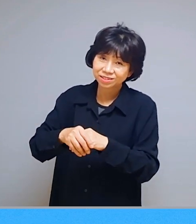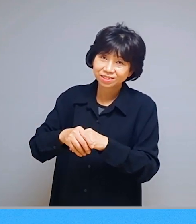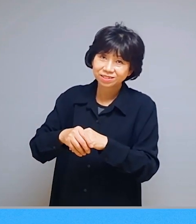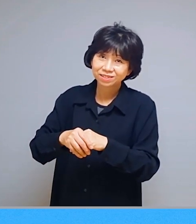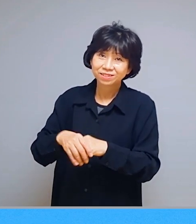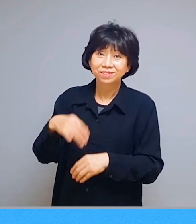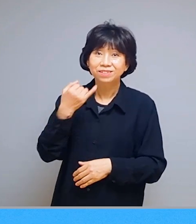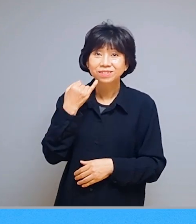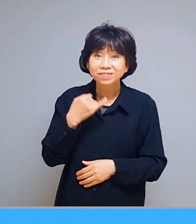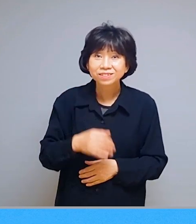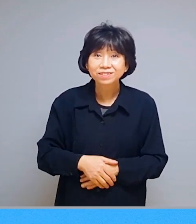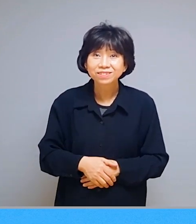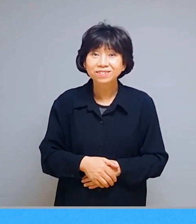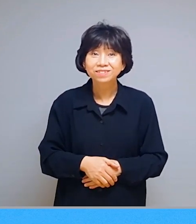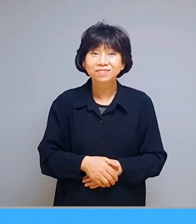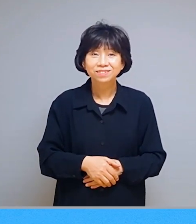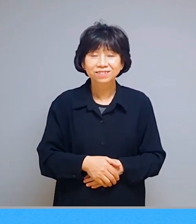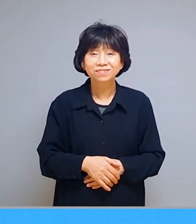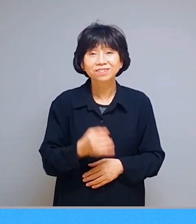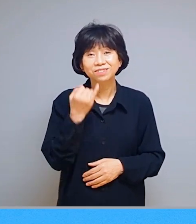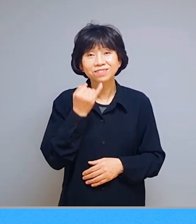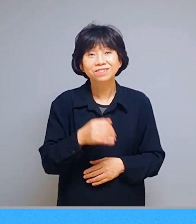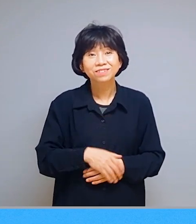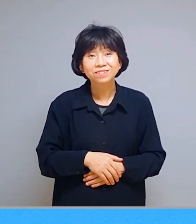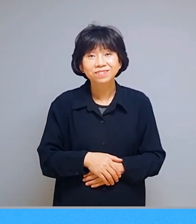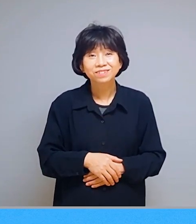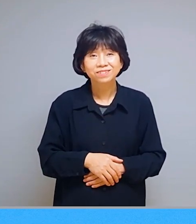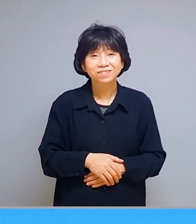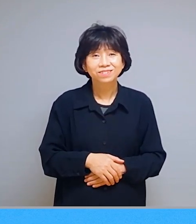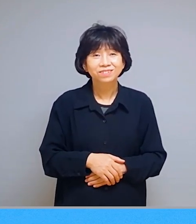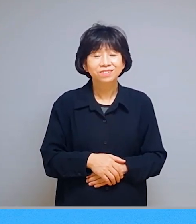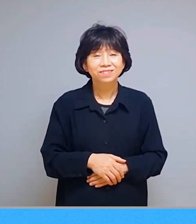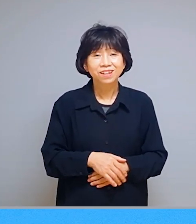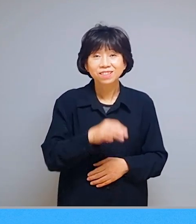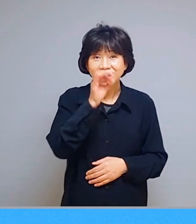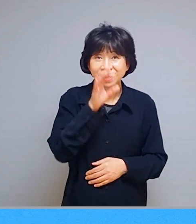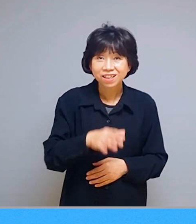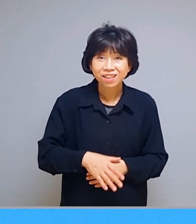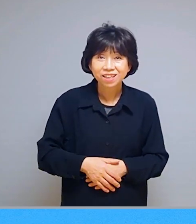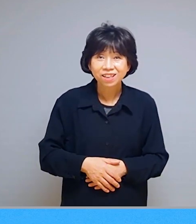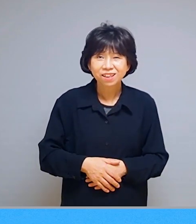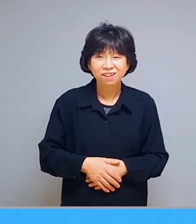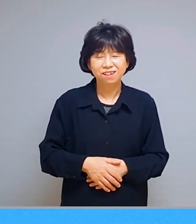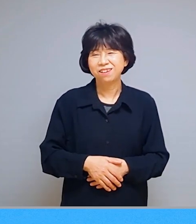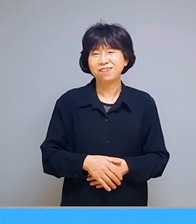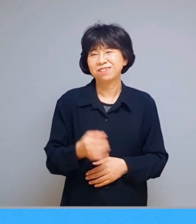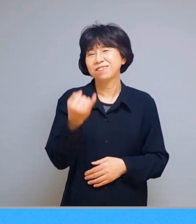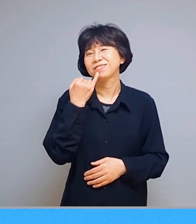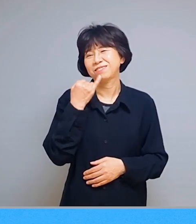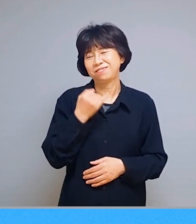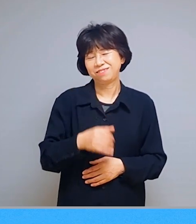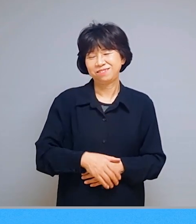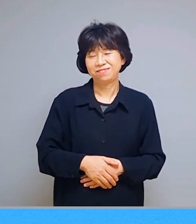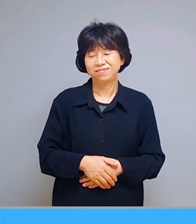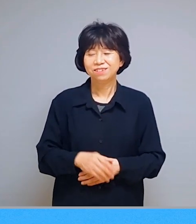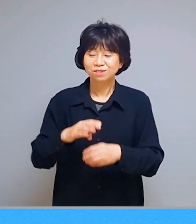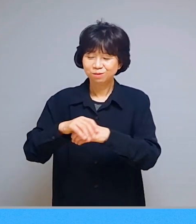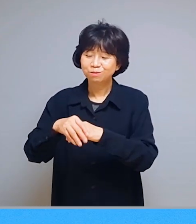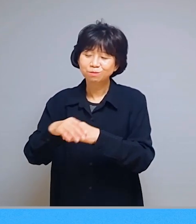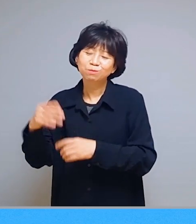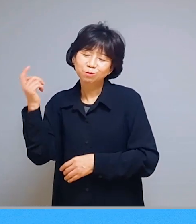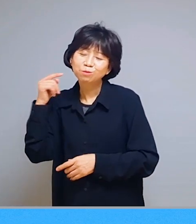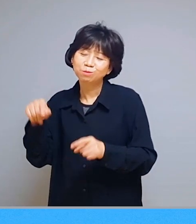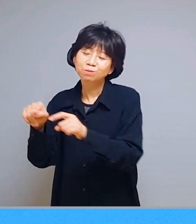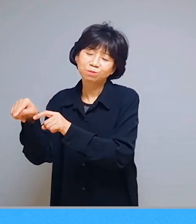됩니까? 누가 안 된다 그러던데 안 될 건 뭐가 있습니까? 괜찮습니다.